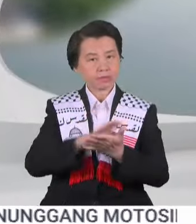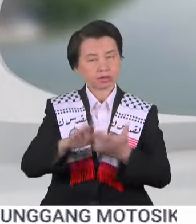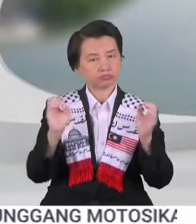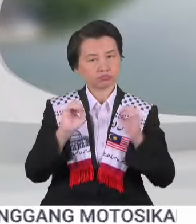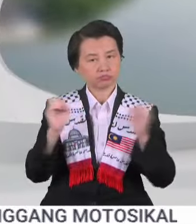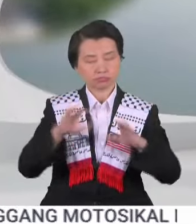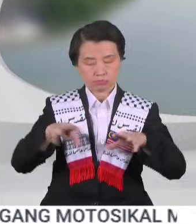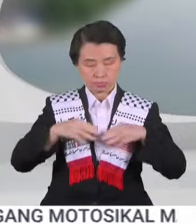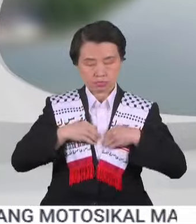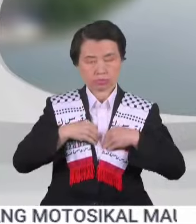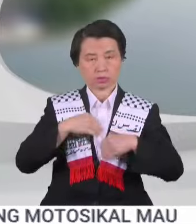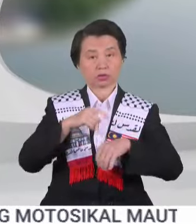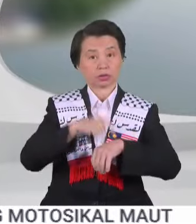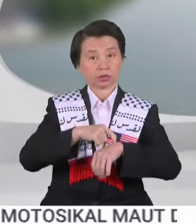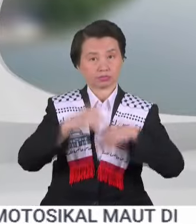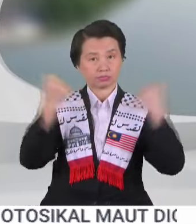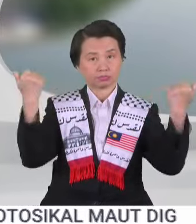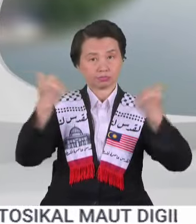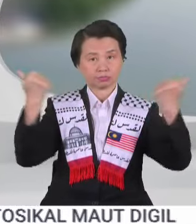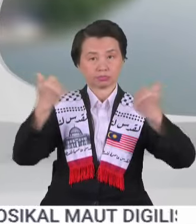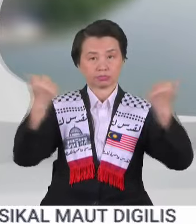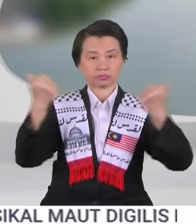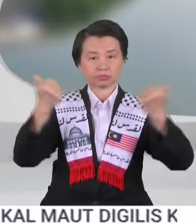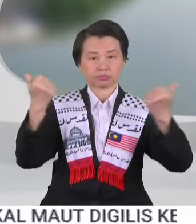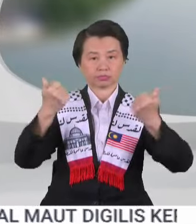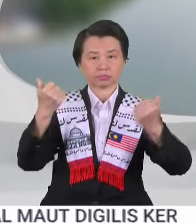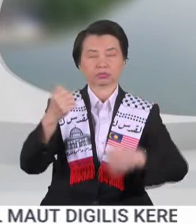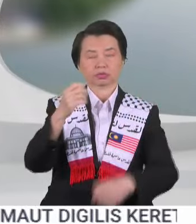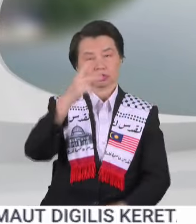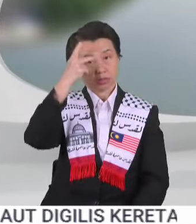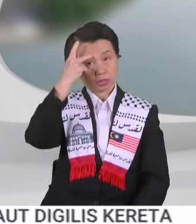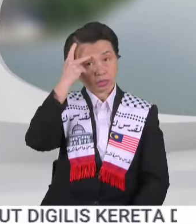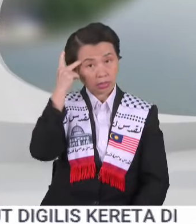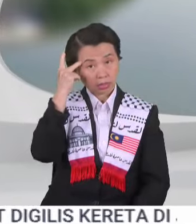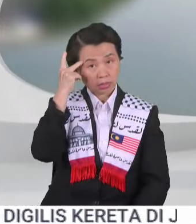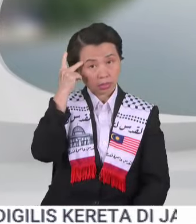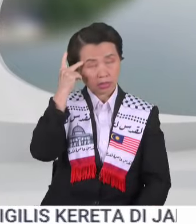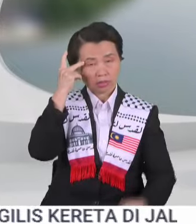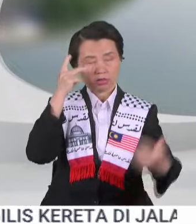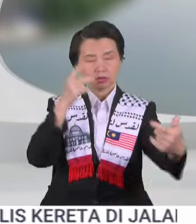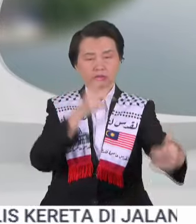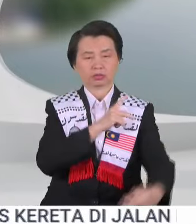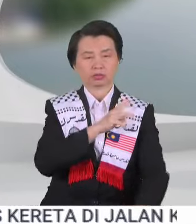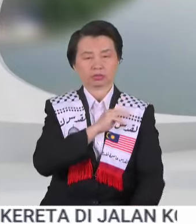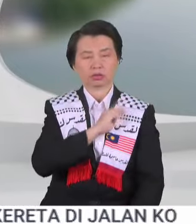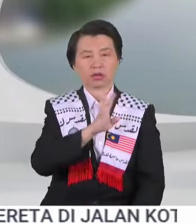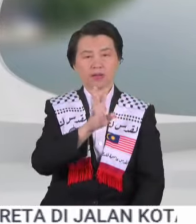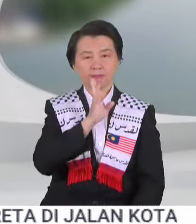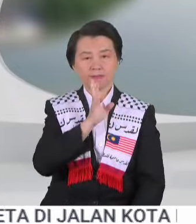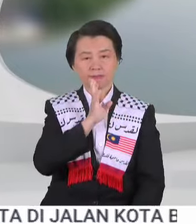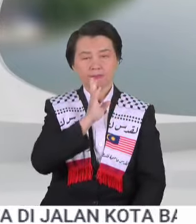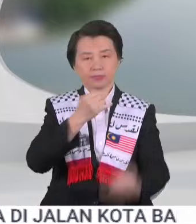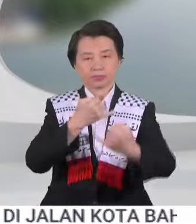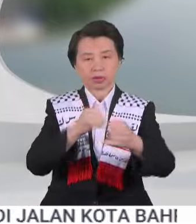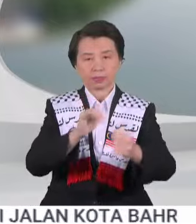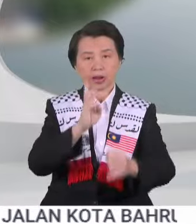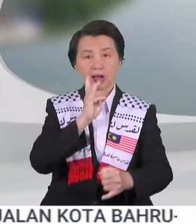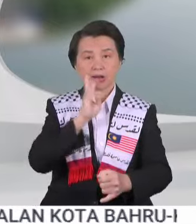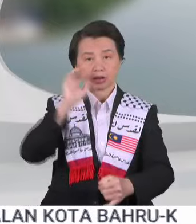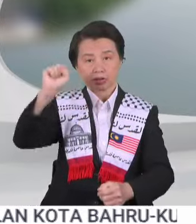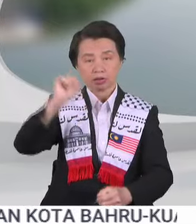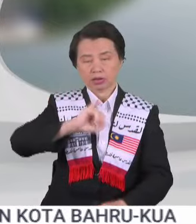bersih diterima semasa sambutan Hari Raya Aidilfitri di Keningau. Pembantu Menteri Kejuruteraan Dato' Robert Tawik berkata, Jabatan Air Negeri